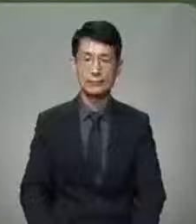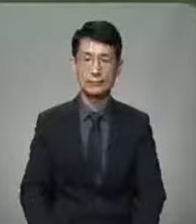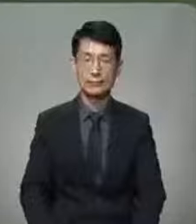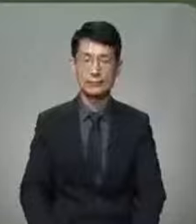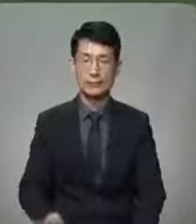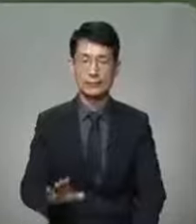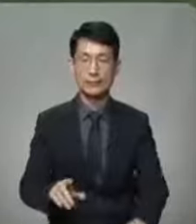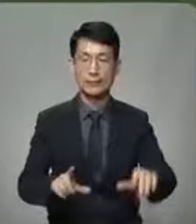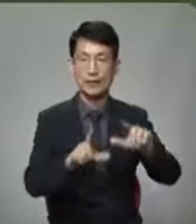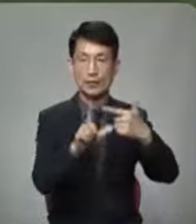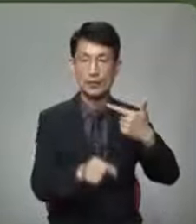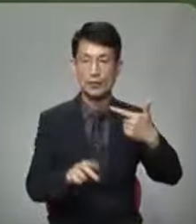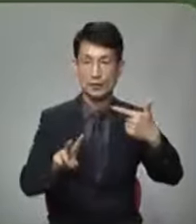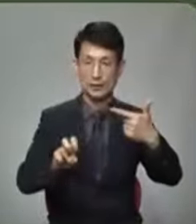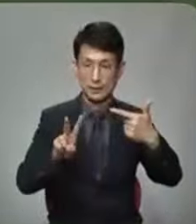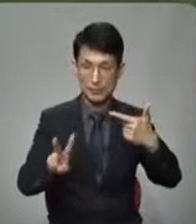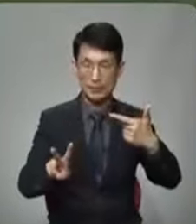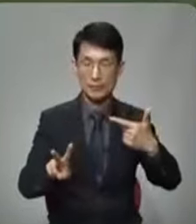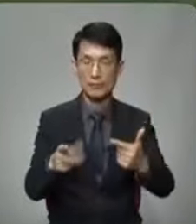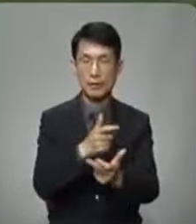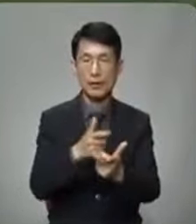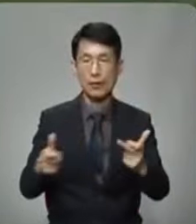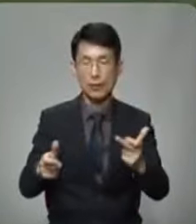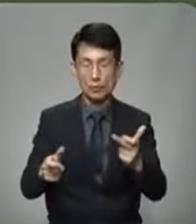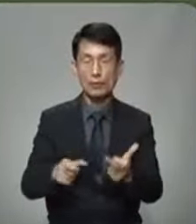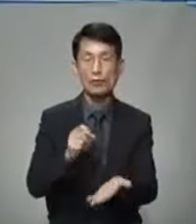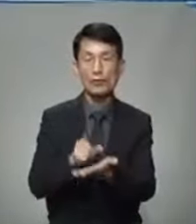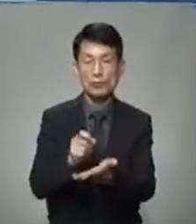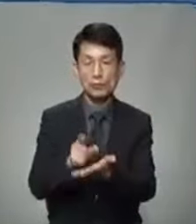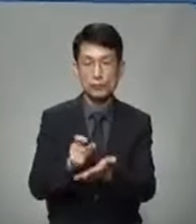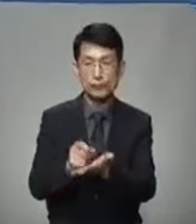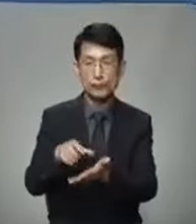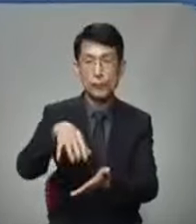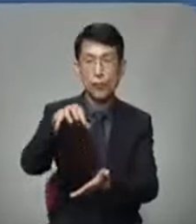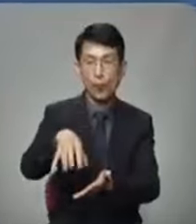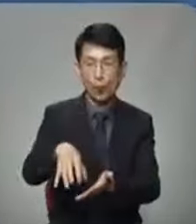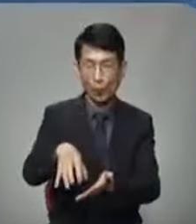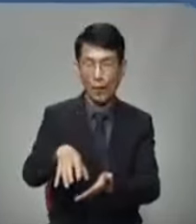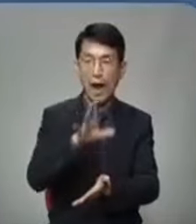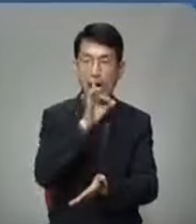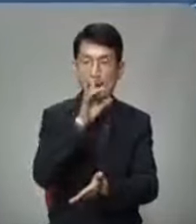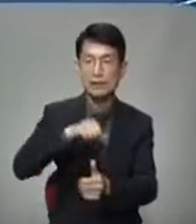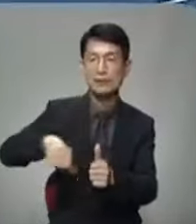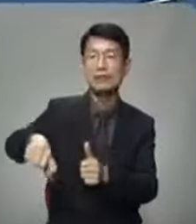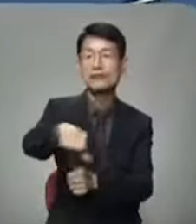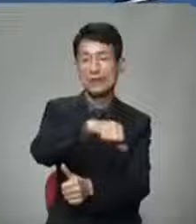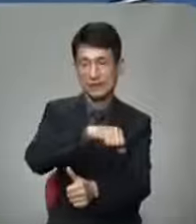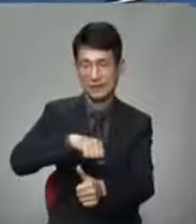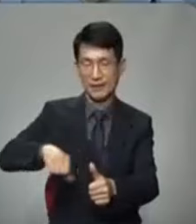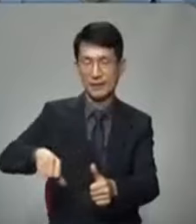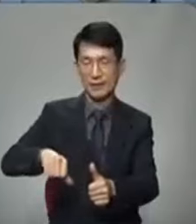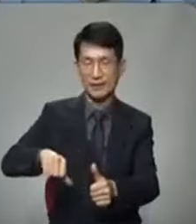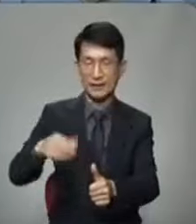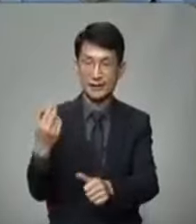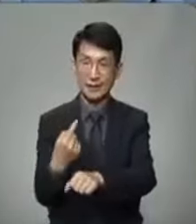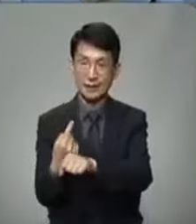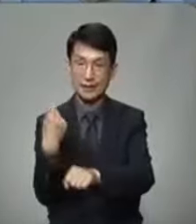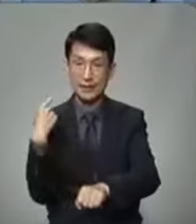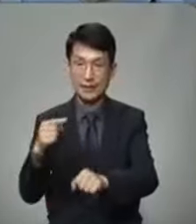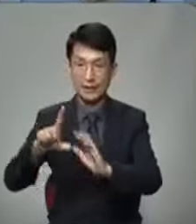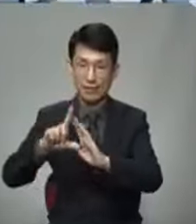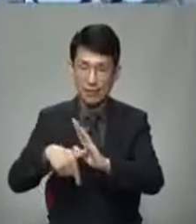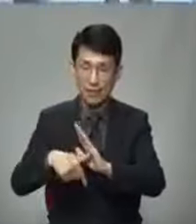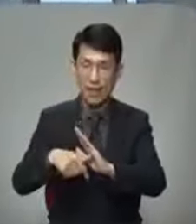다음 달 22일부터 강원FC 리그 홈 경기를 치르게 되는 강릉 종합운동장입니다. 지난 시즌